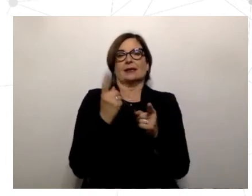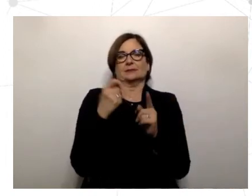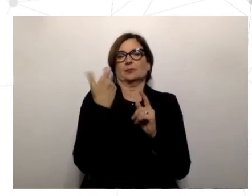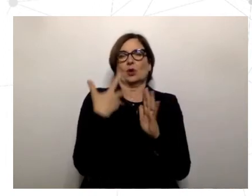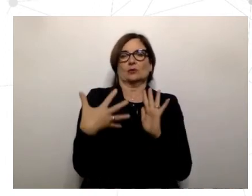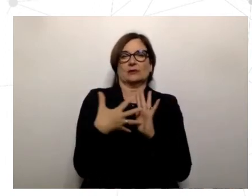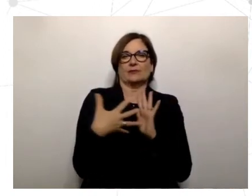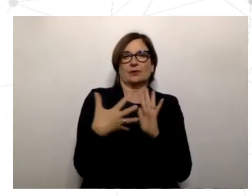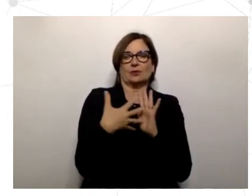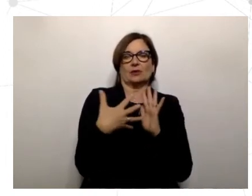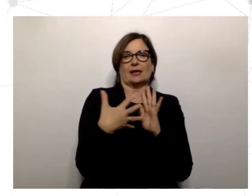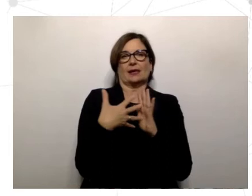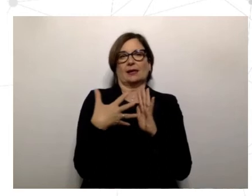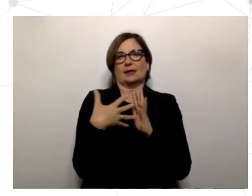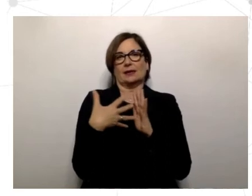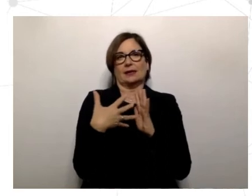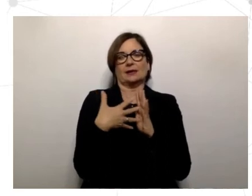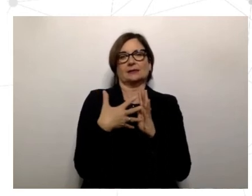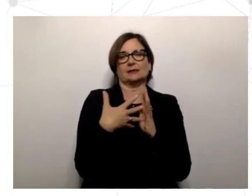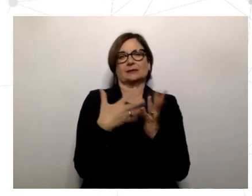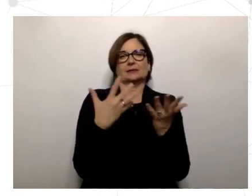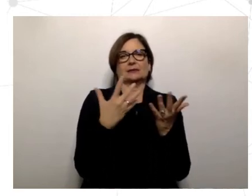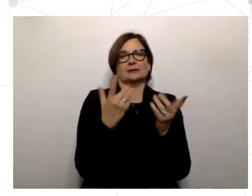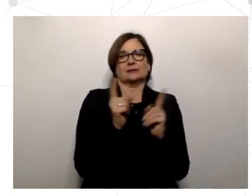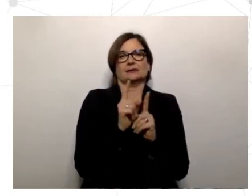difficoltà, diciamo, cioè